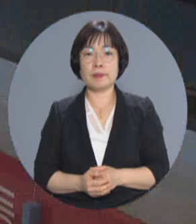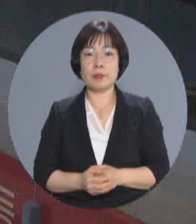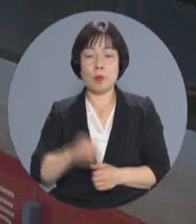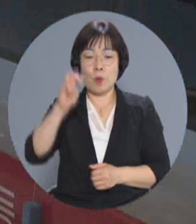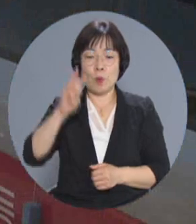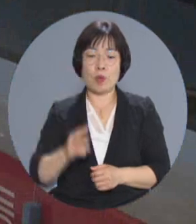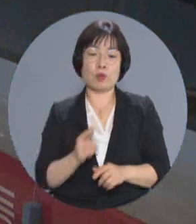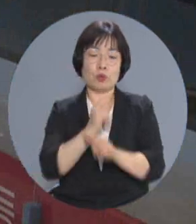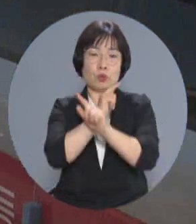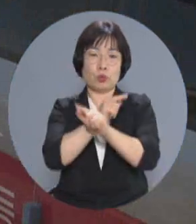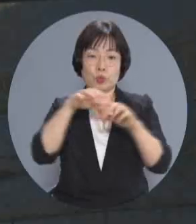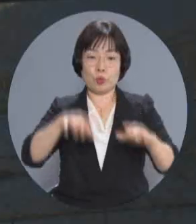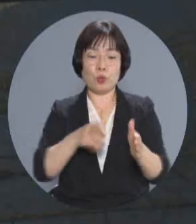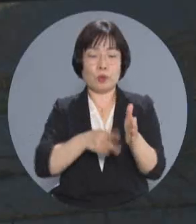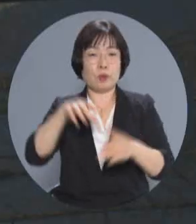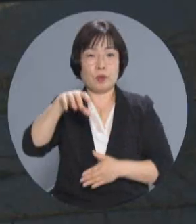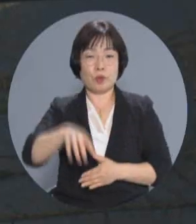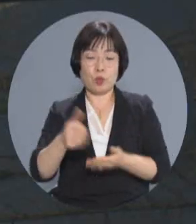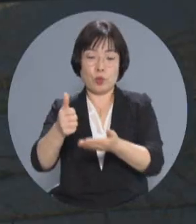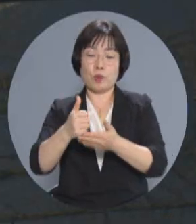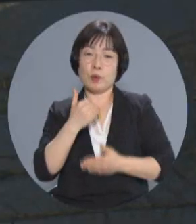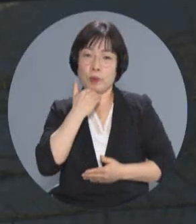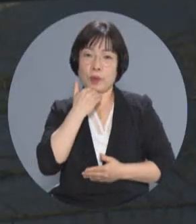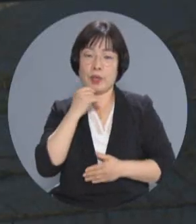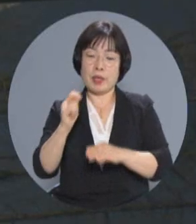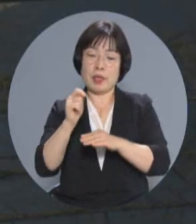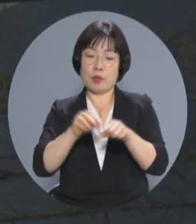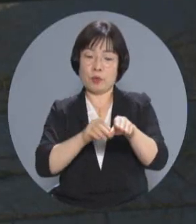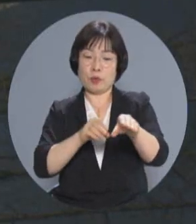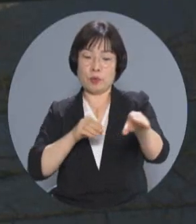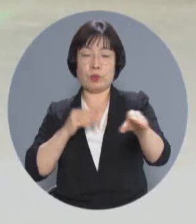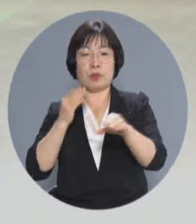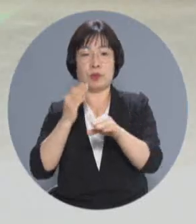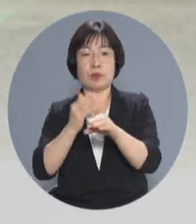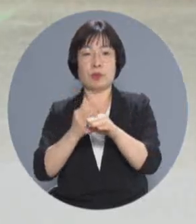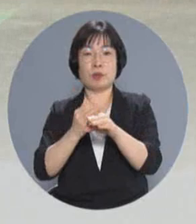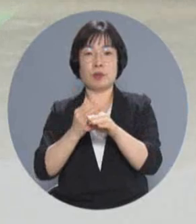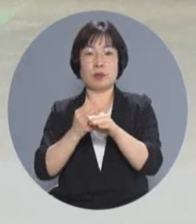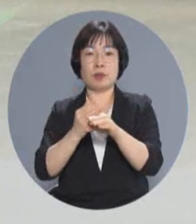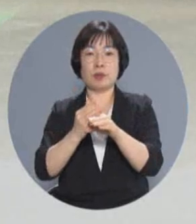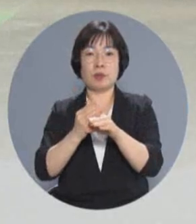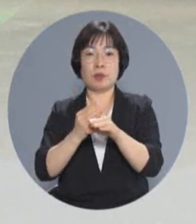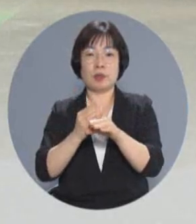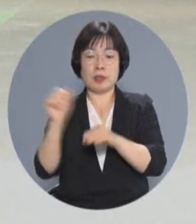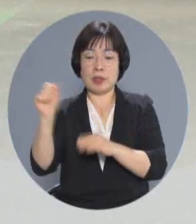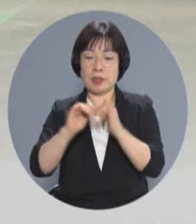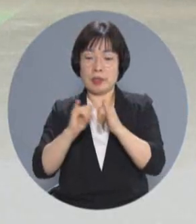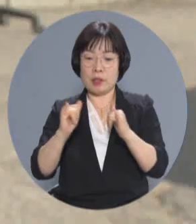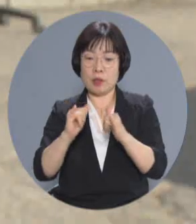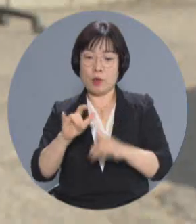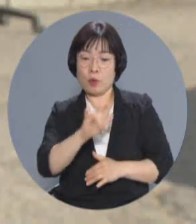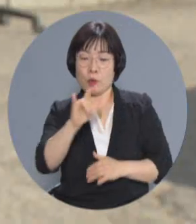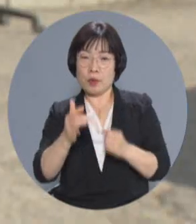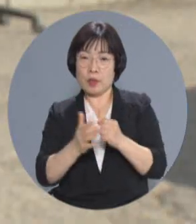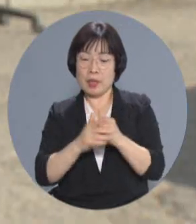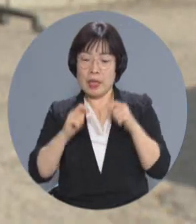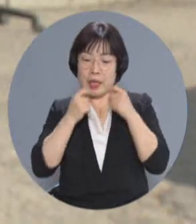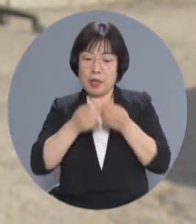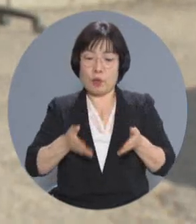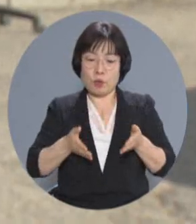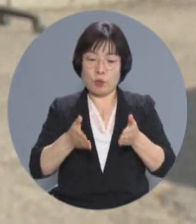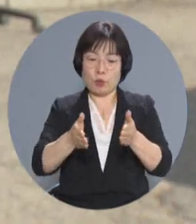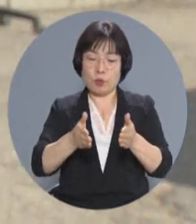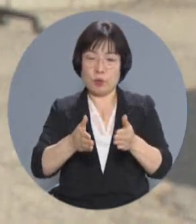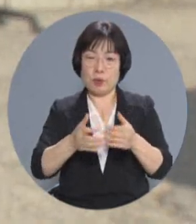광주 북구 광주역 앞. 손님을 기다리는 택시만 줄지어 서 있습니다. 기사들은 코로나 여파에 개인형